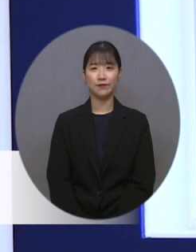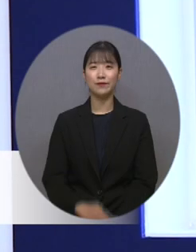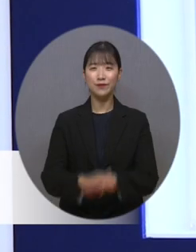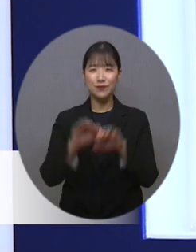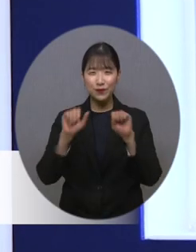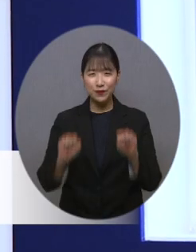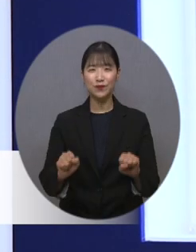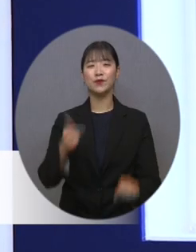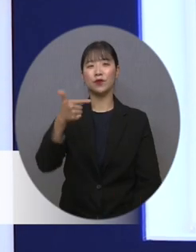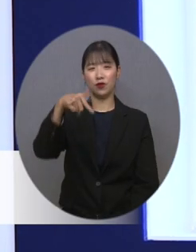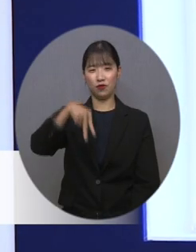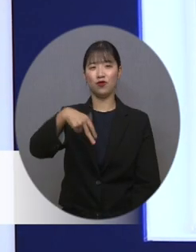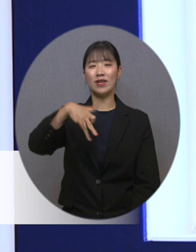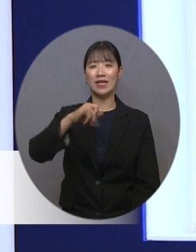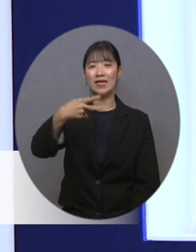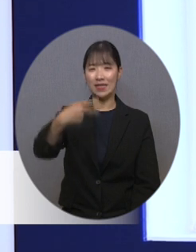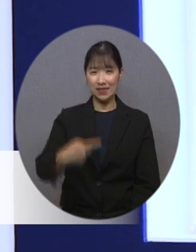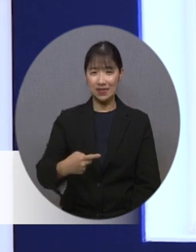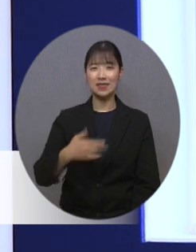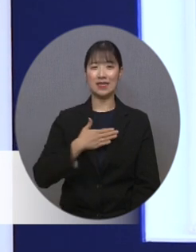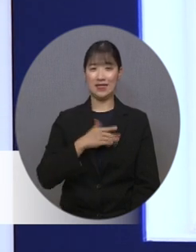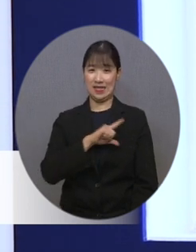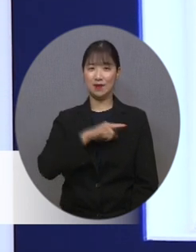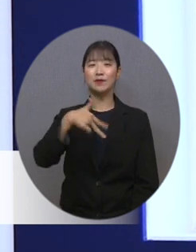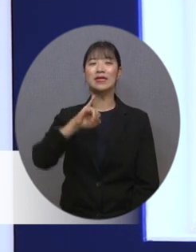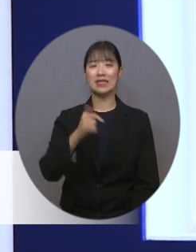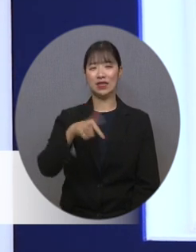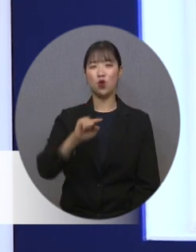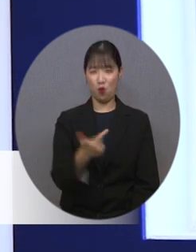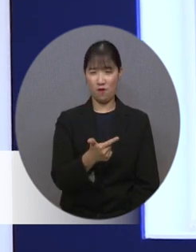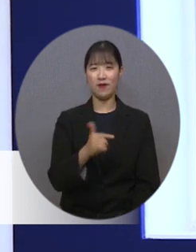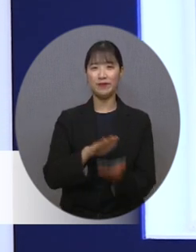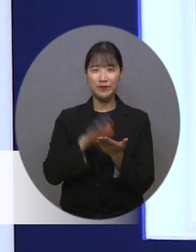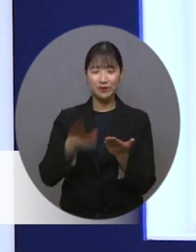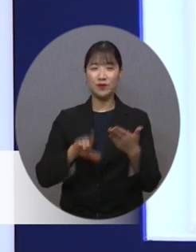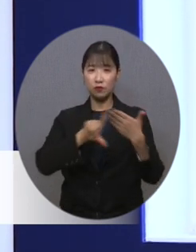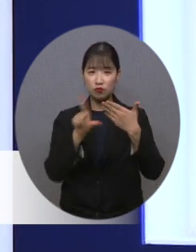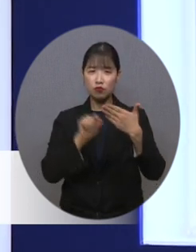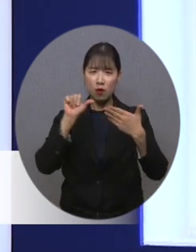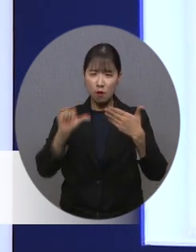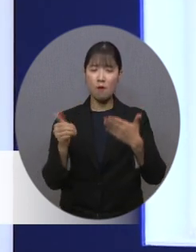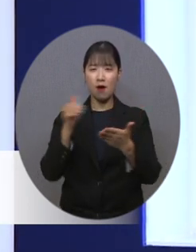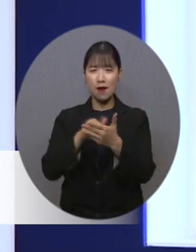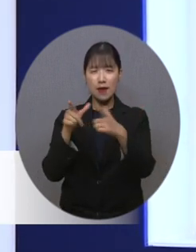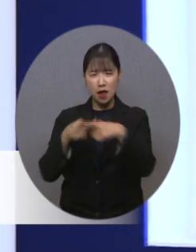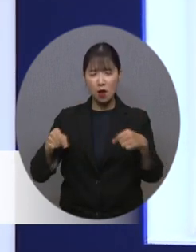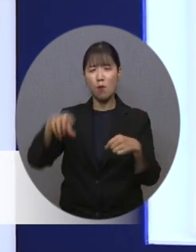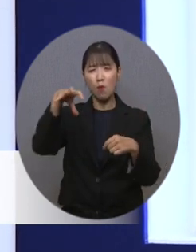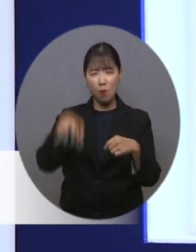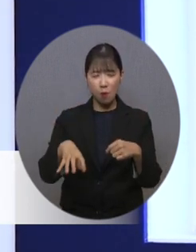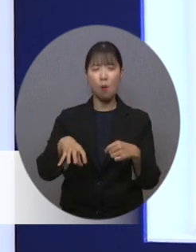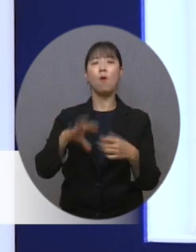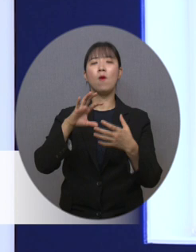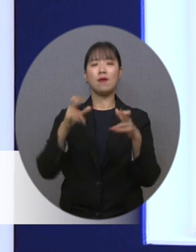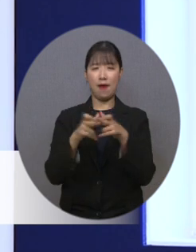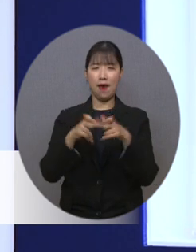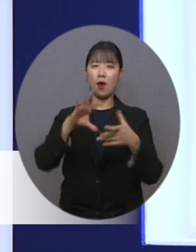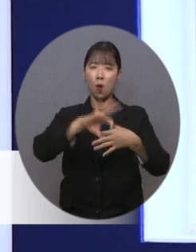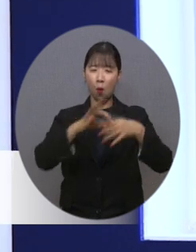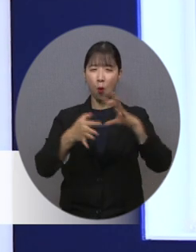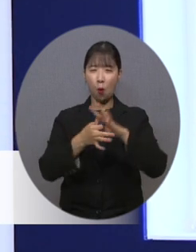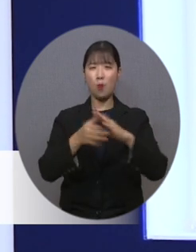안녕하세요, 뉴키드 진권입니다. 9월 5일까지 일본 도쿄에서 열리는 패널림픽에 자랑스러운 우리나라 선수들이